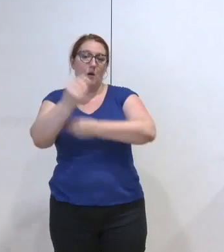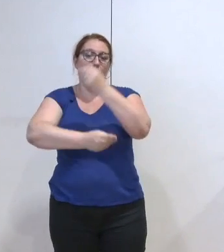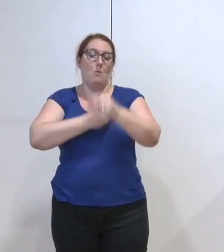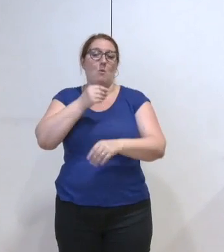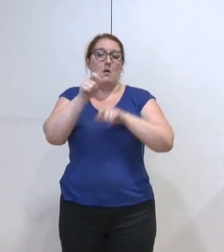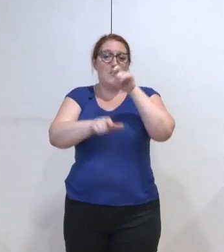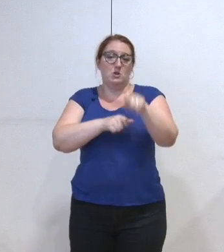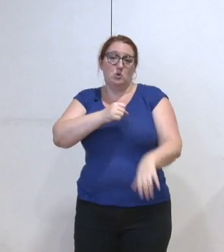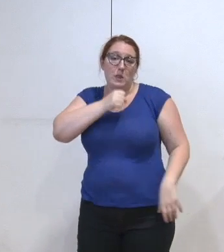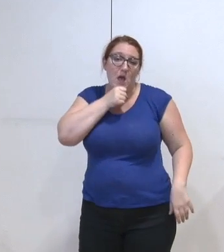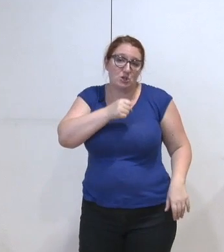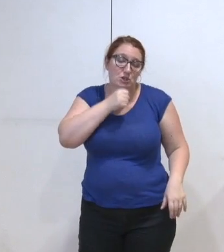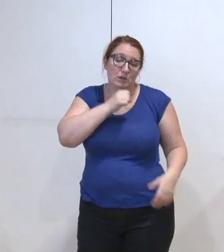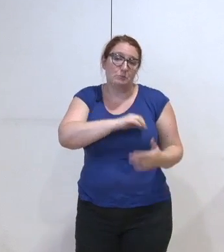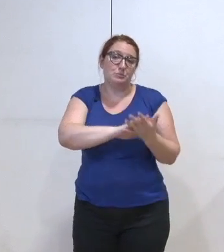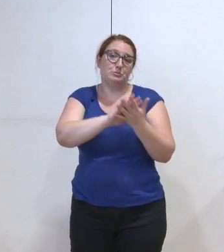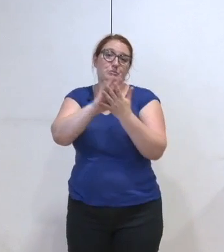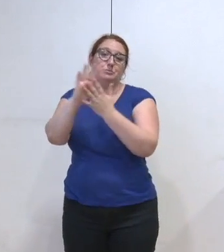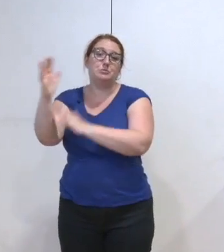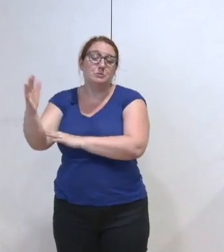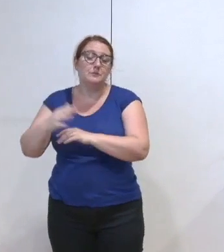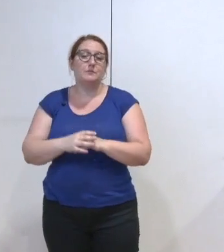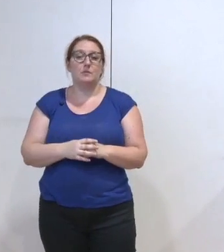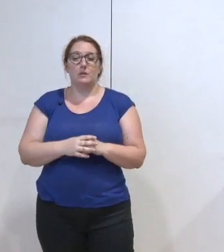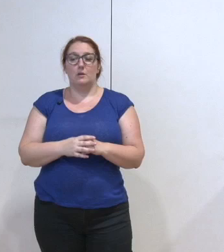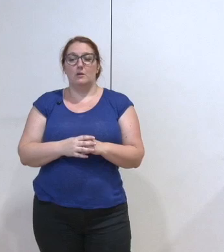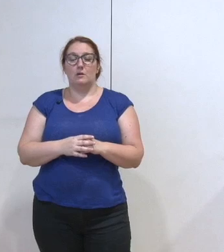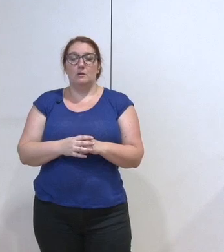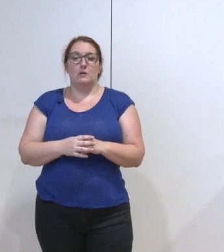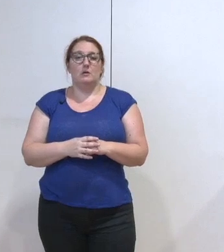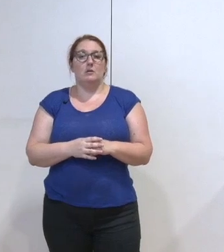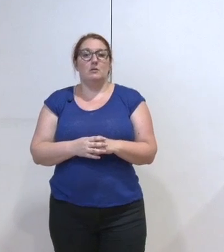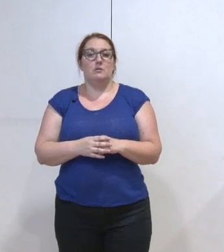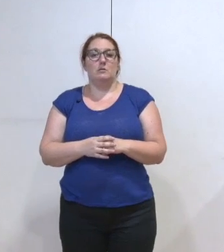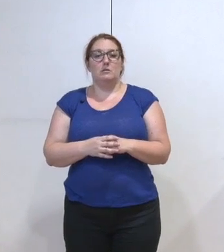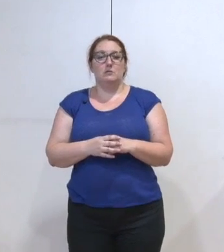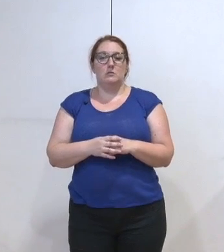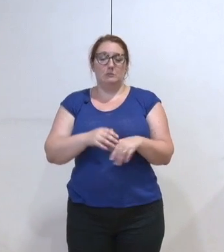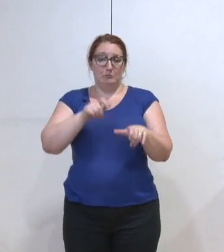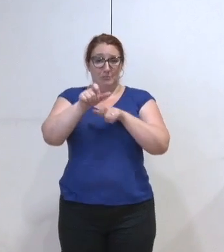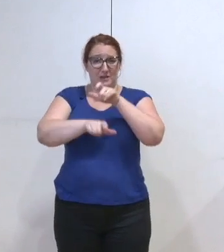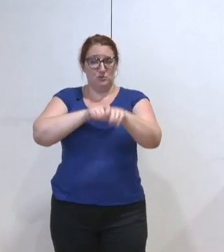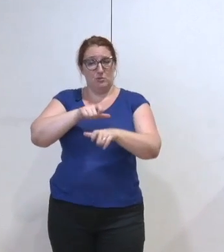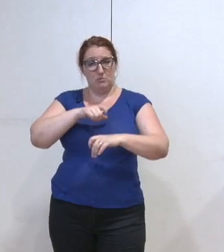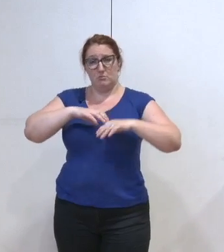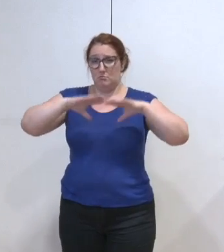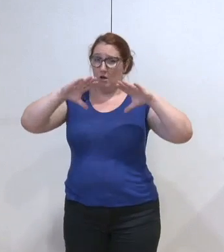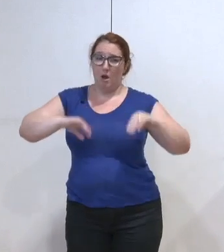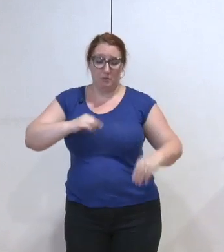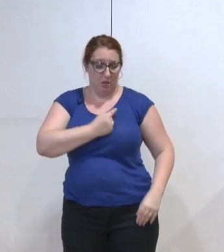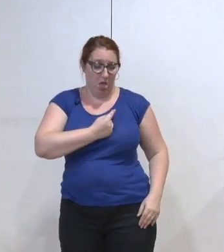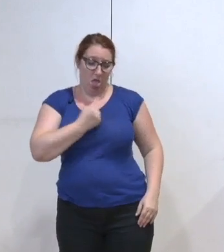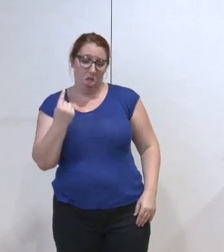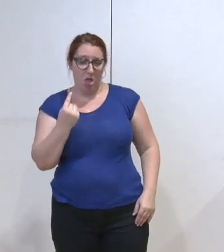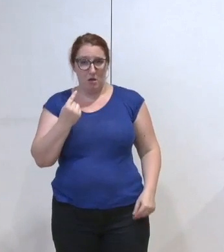la la population cette représentation cette forte représentation des ménages de une personne agronome